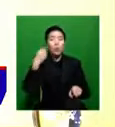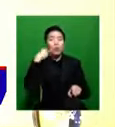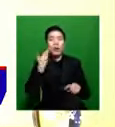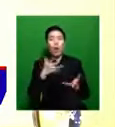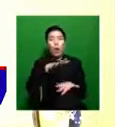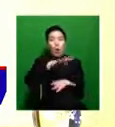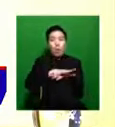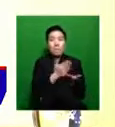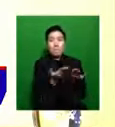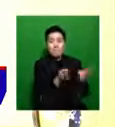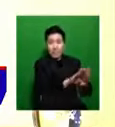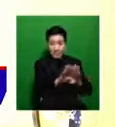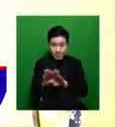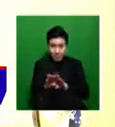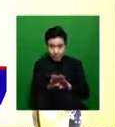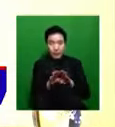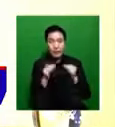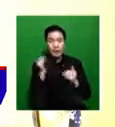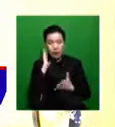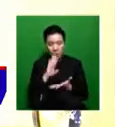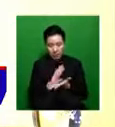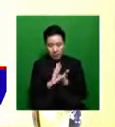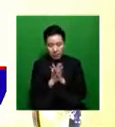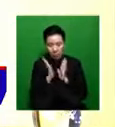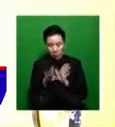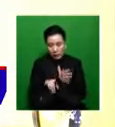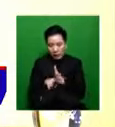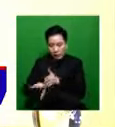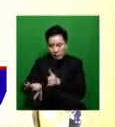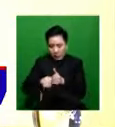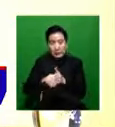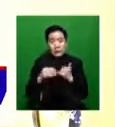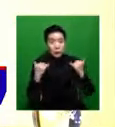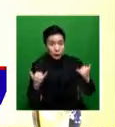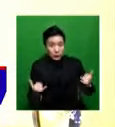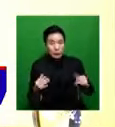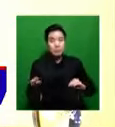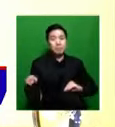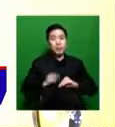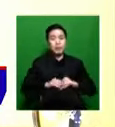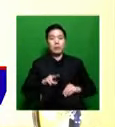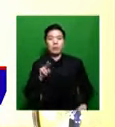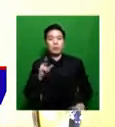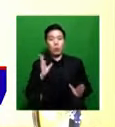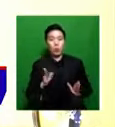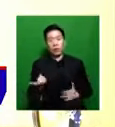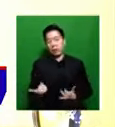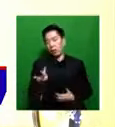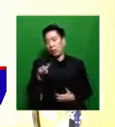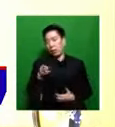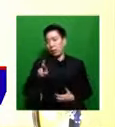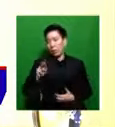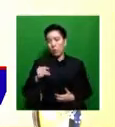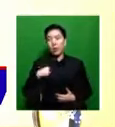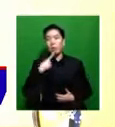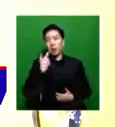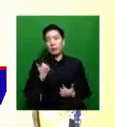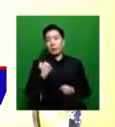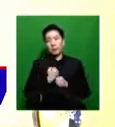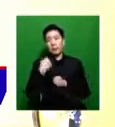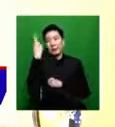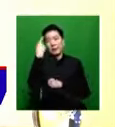ถลงปิดไปก่อนแล้ววันนี้เมื่อสถานการณ์ปรับเปลี่ยนไปมีผู้ติดเชื้อเพิ่มอีก30คนเนี่ยที่ประชุมครม.จึงได้มีมติมีการปิดส